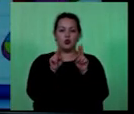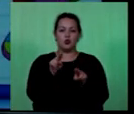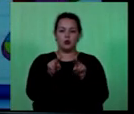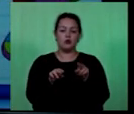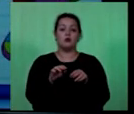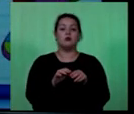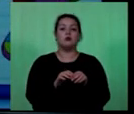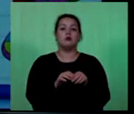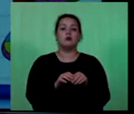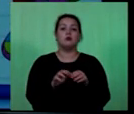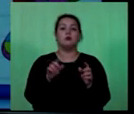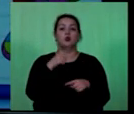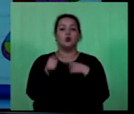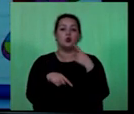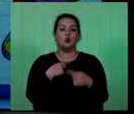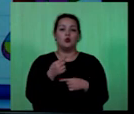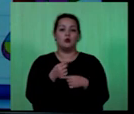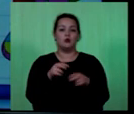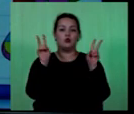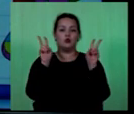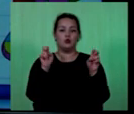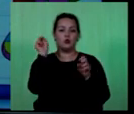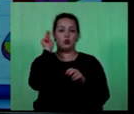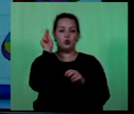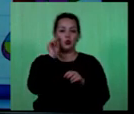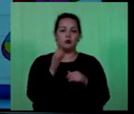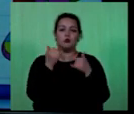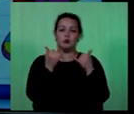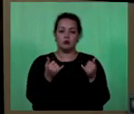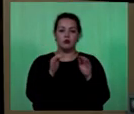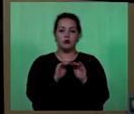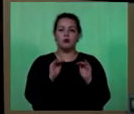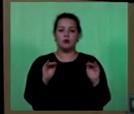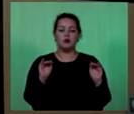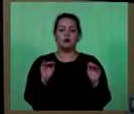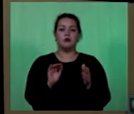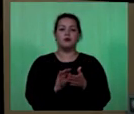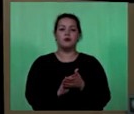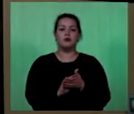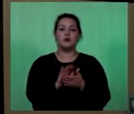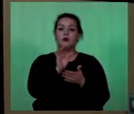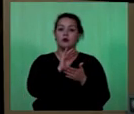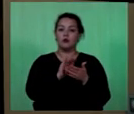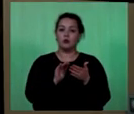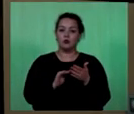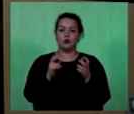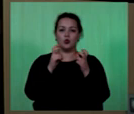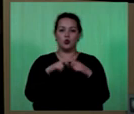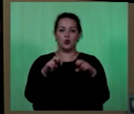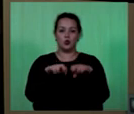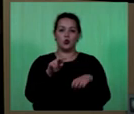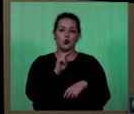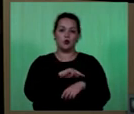а мы переходим к теме урока сегодня ребята мы с вами напишем контрольную